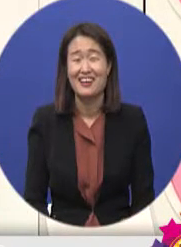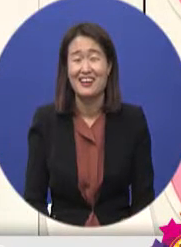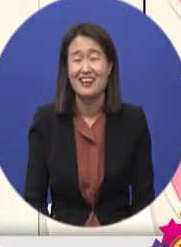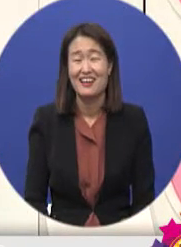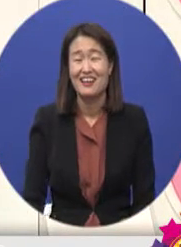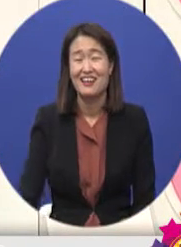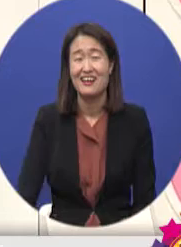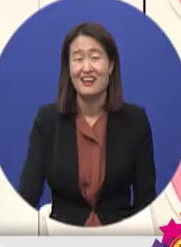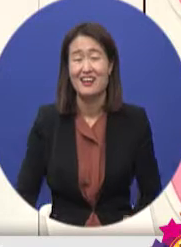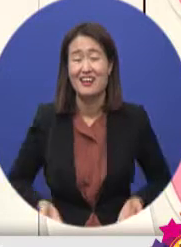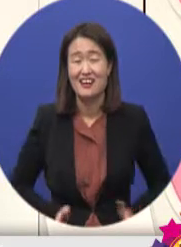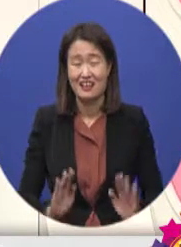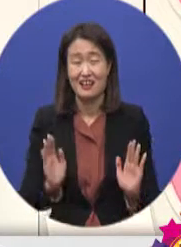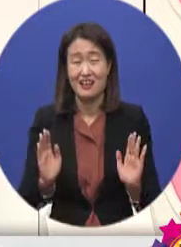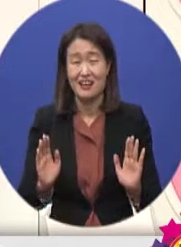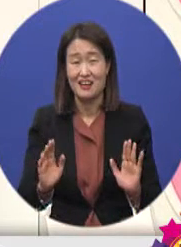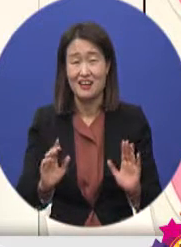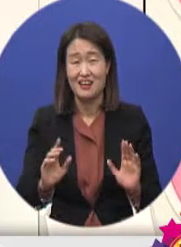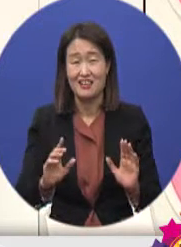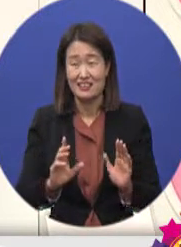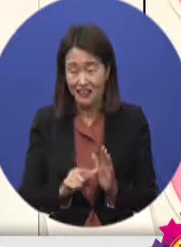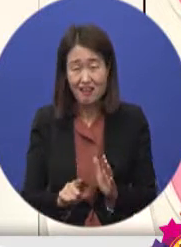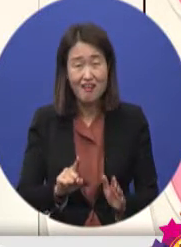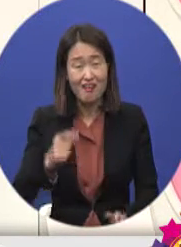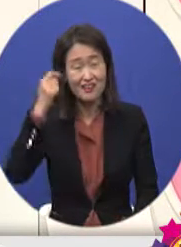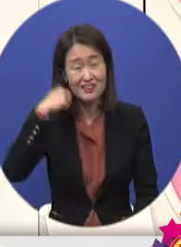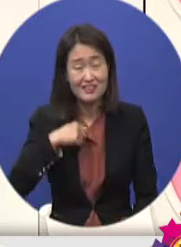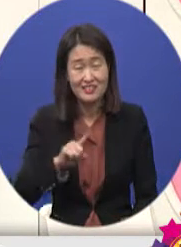저기 뭐야 태어난 날 어떠셨어요?